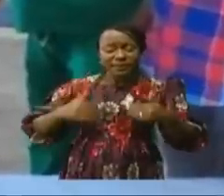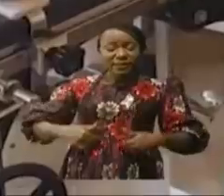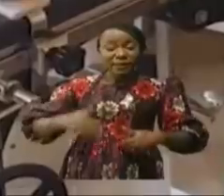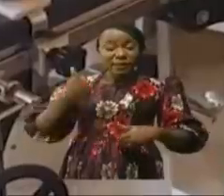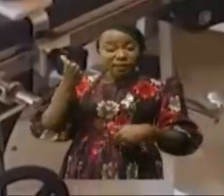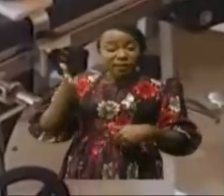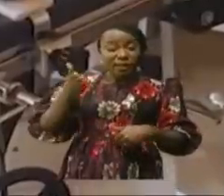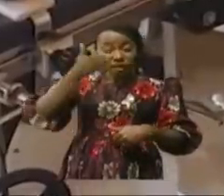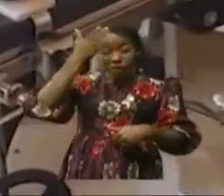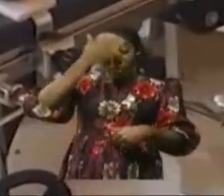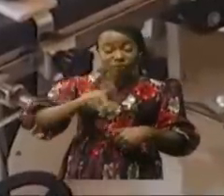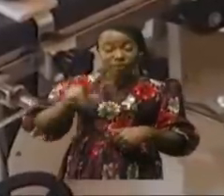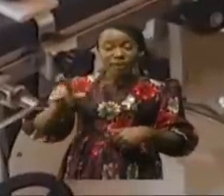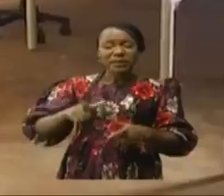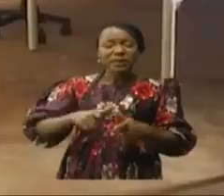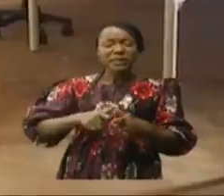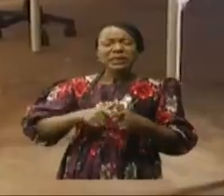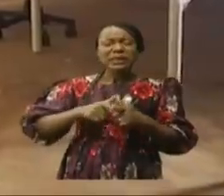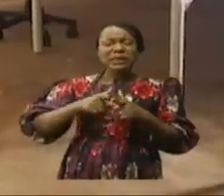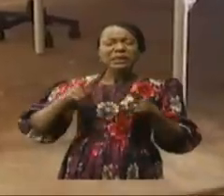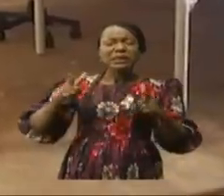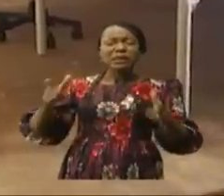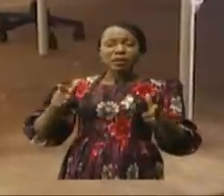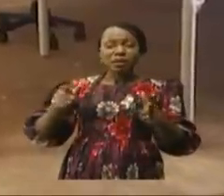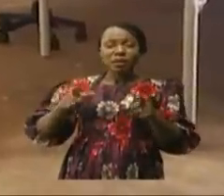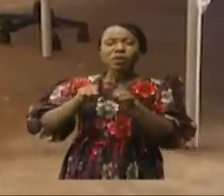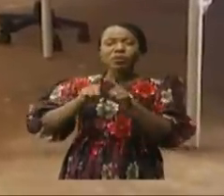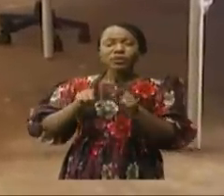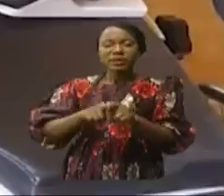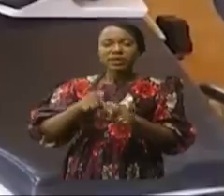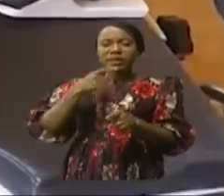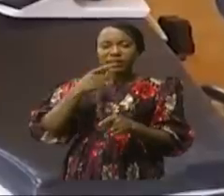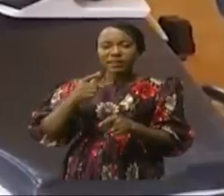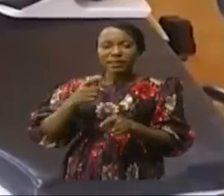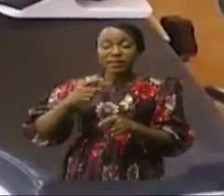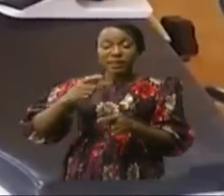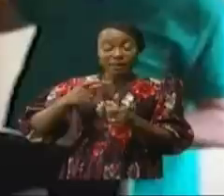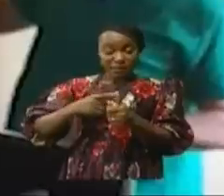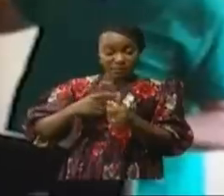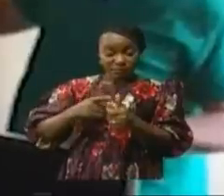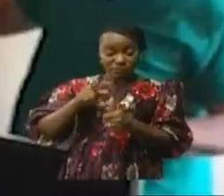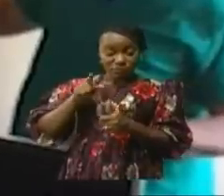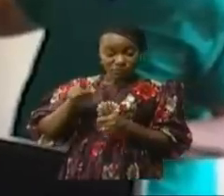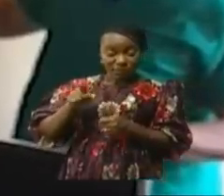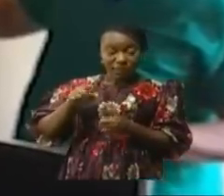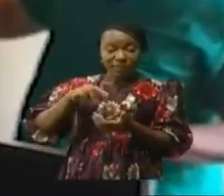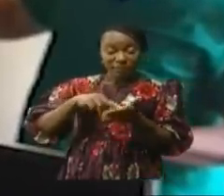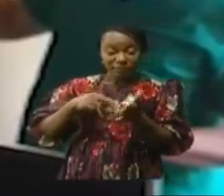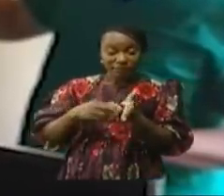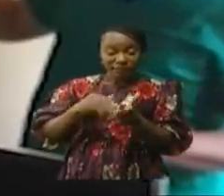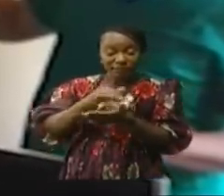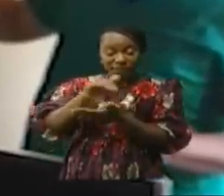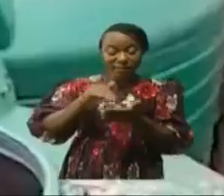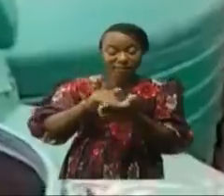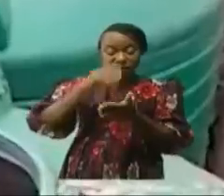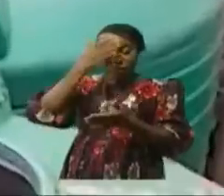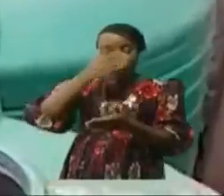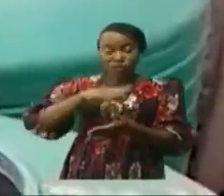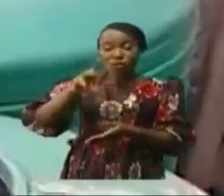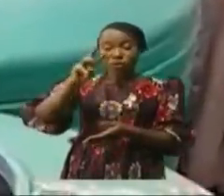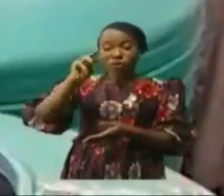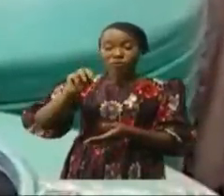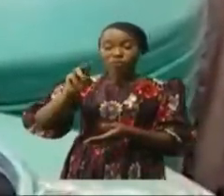énumérer des actions de haute portée sociale pour sa base, dont la toute récente et les centres hospitaliers de